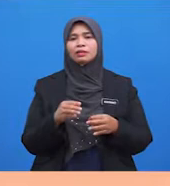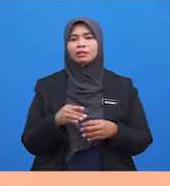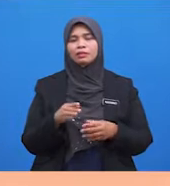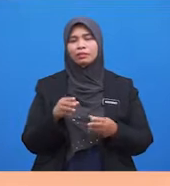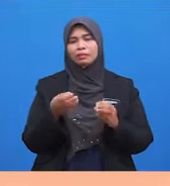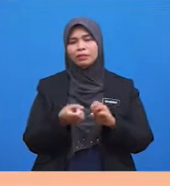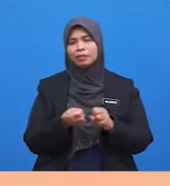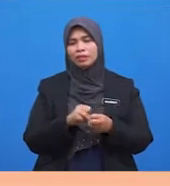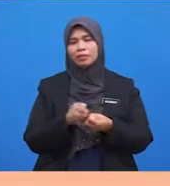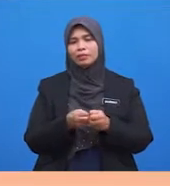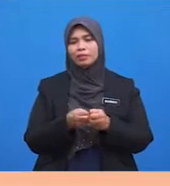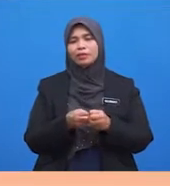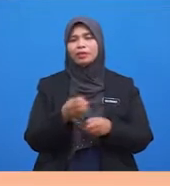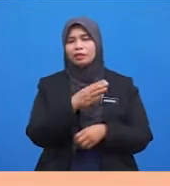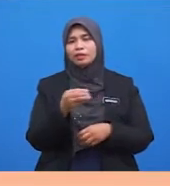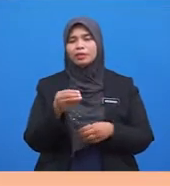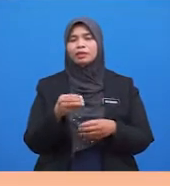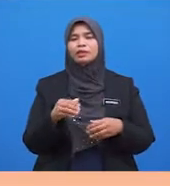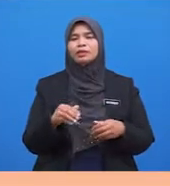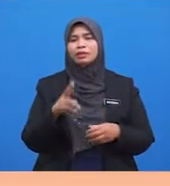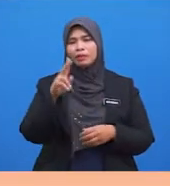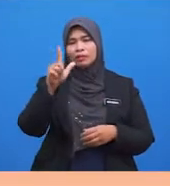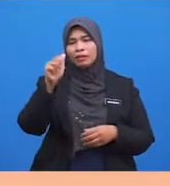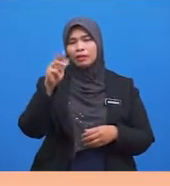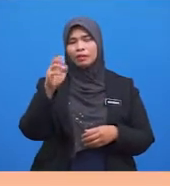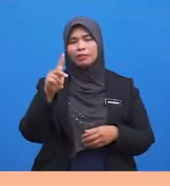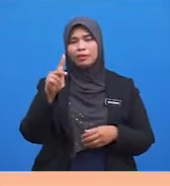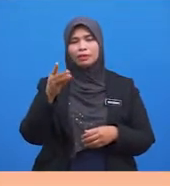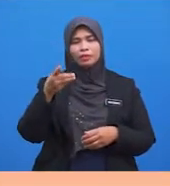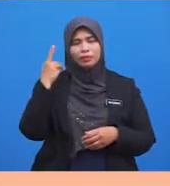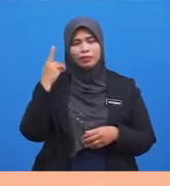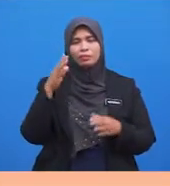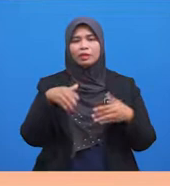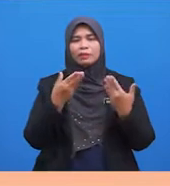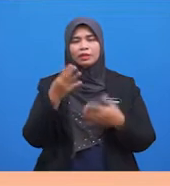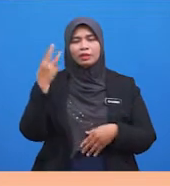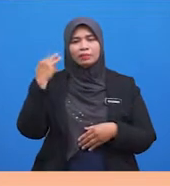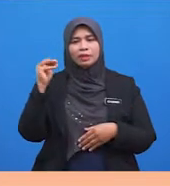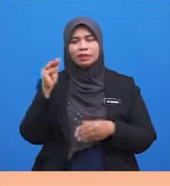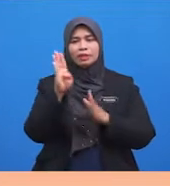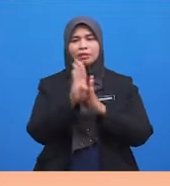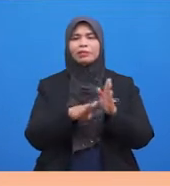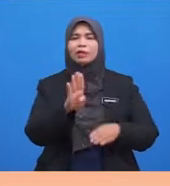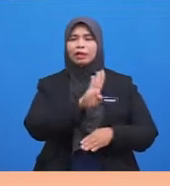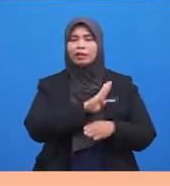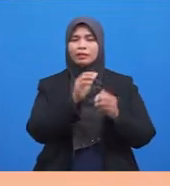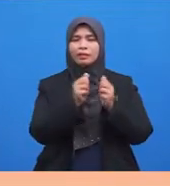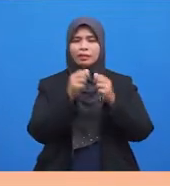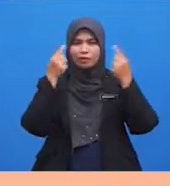para sahabat dan ulama terdahulu, bagaimana mereka beradab dengan